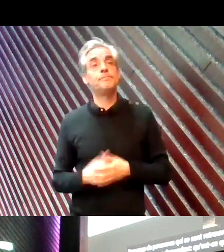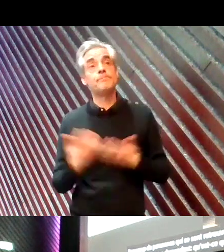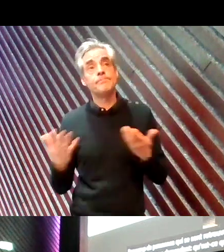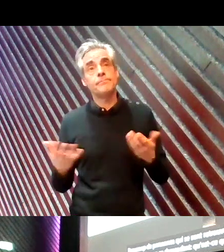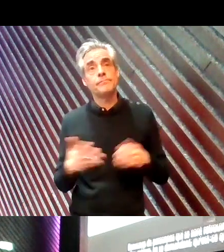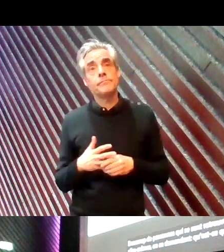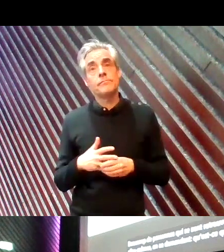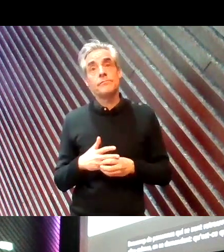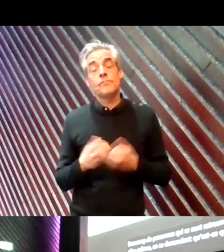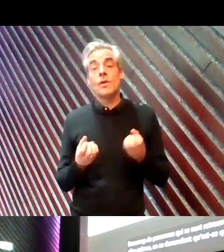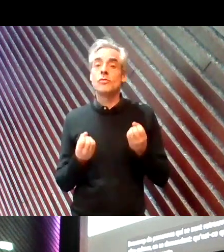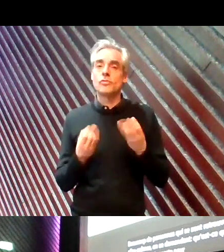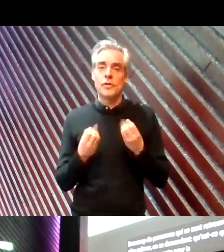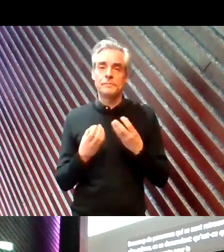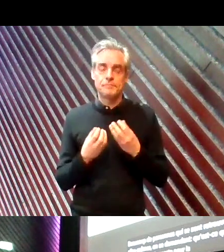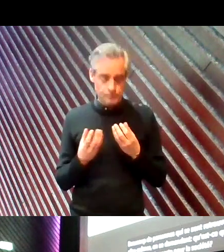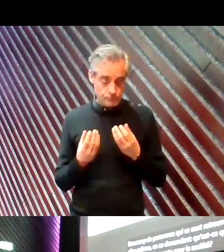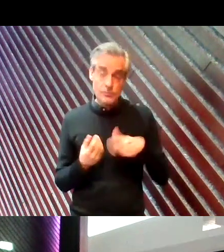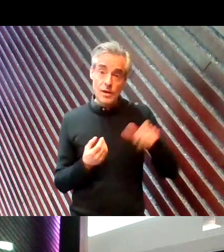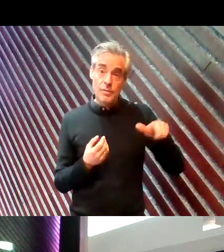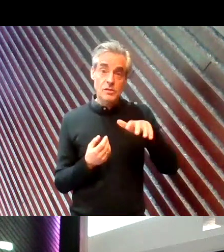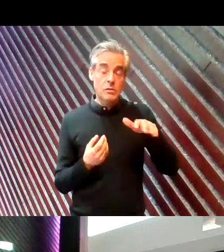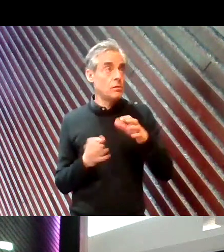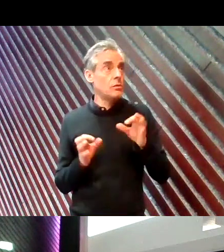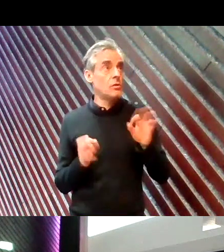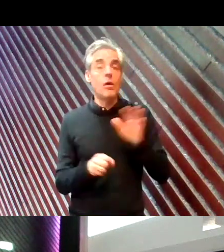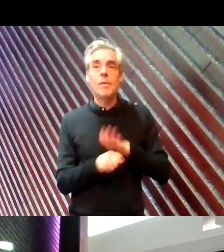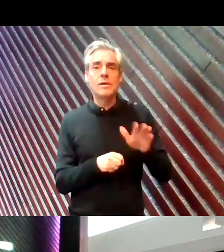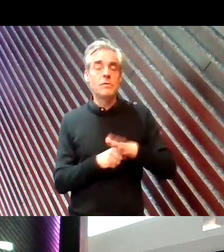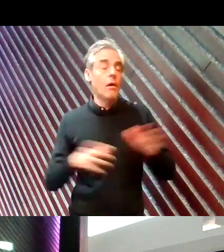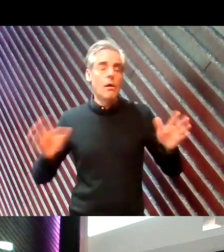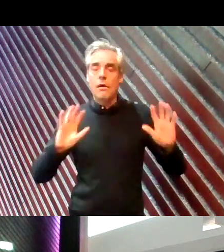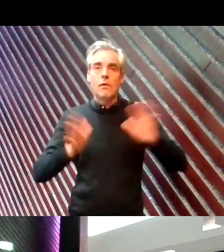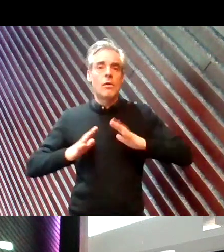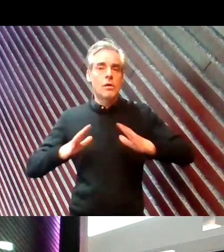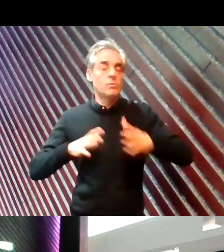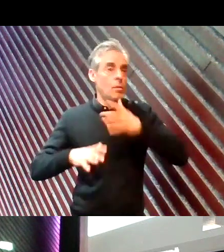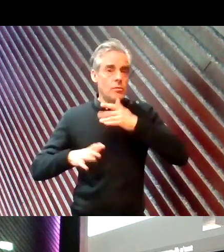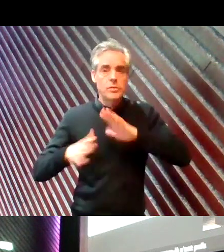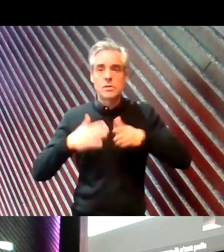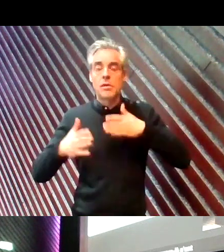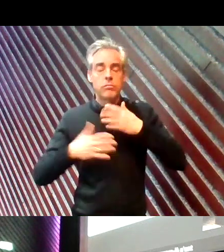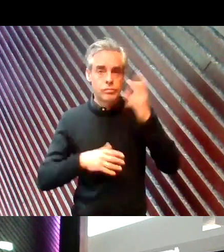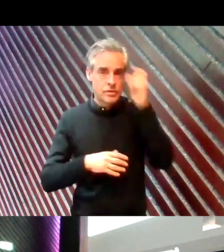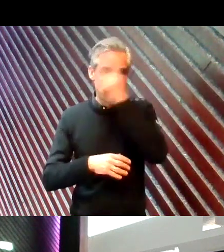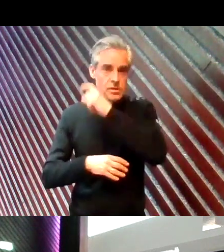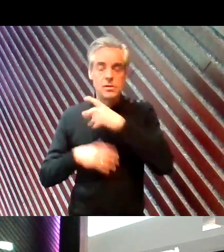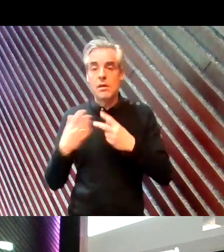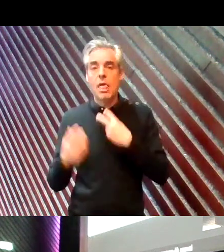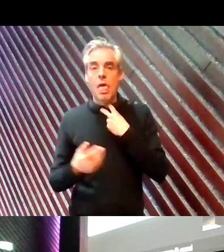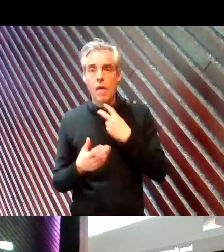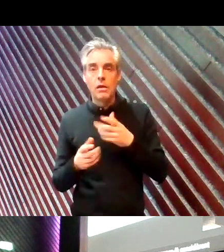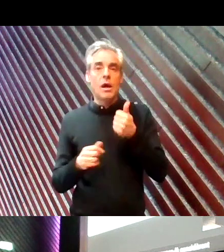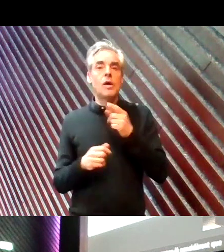Et souvent, ces personnes-là n'ont pas le temps, considèrent qu'elles n'ont pas le temps, ce n pas tout le temps facile en fait de consacrer